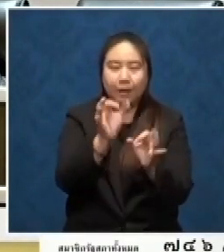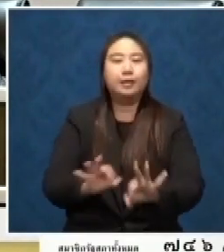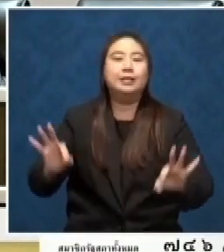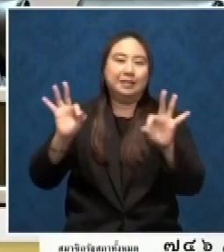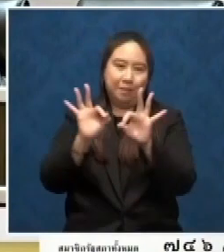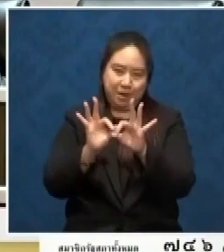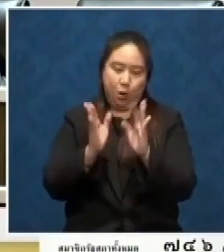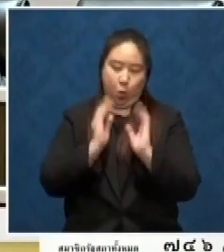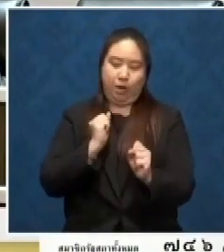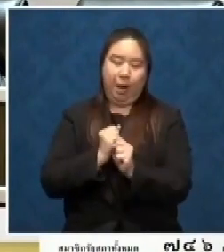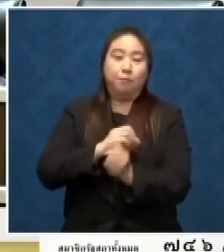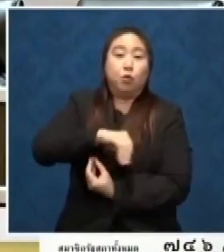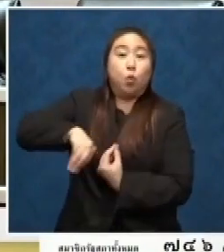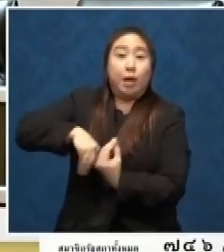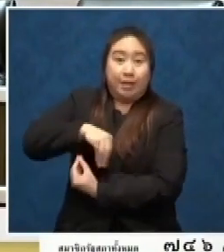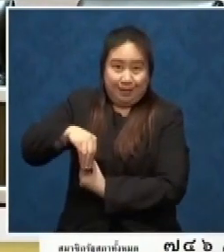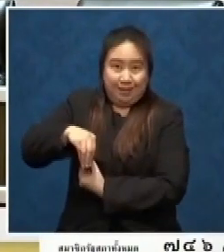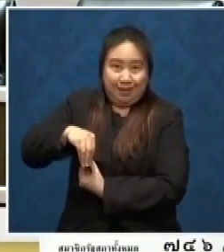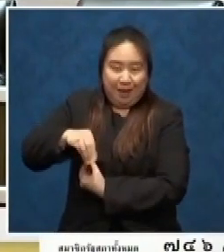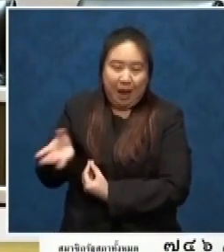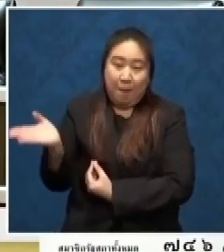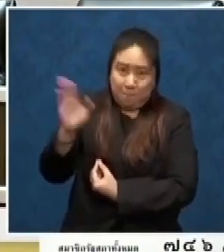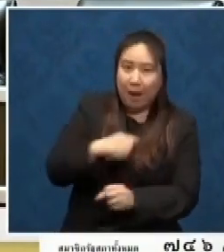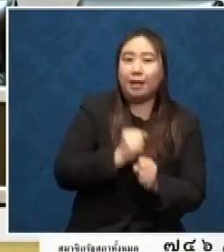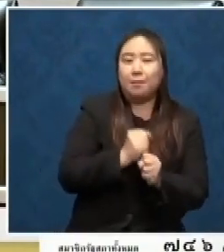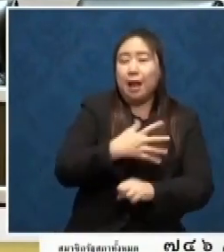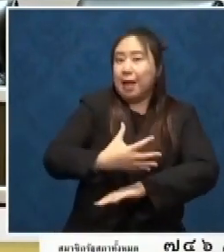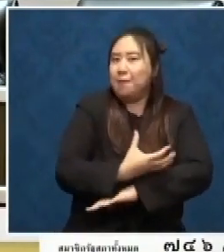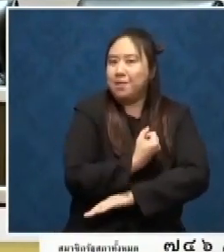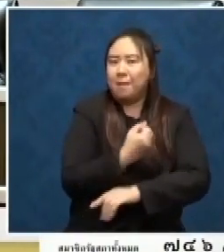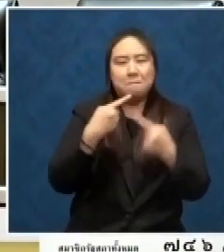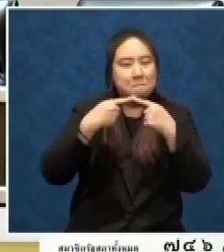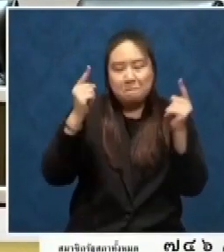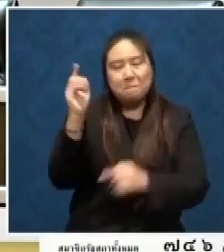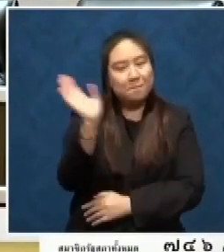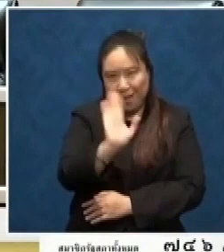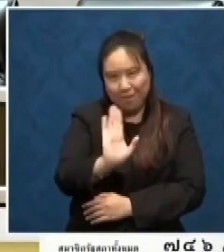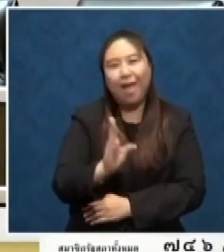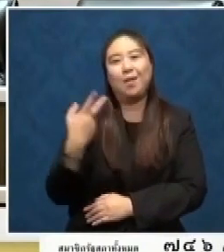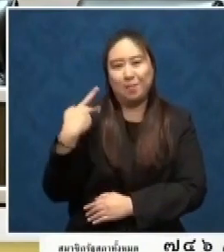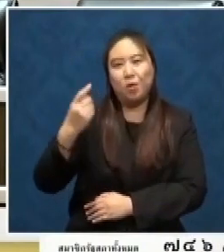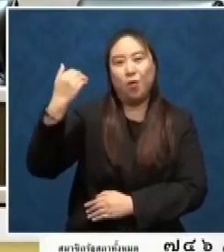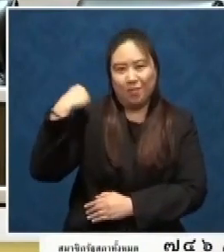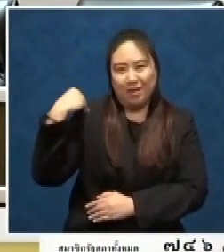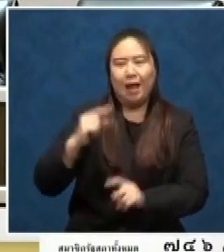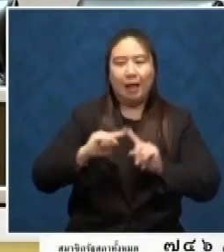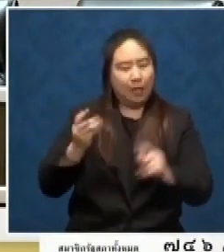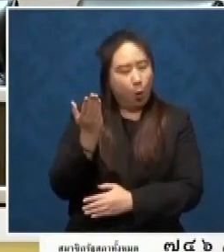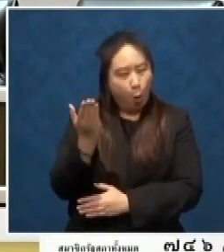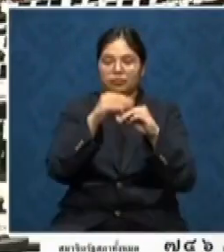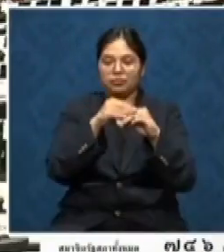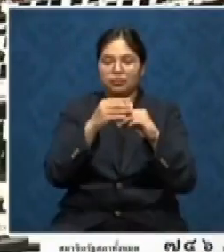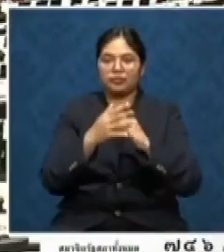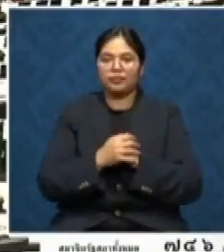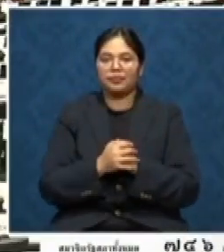เรียนที่ร้ำค่ายิ่งสำหรับท่านนายกคนที่30ของประเทศไทยหลังจากนั้นปุ๊บนิ่มมานิ่ม